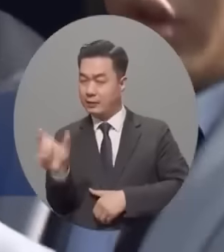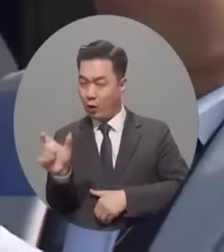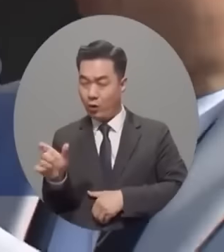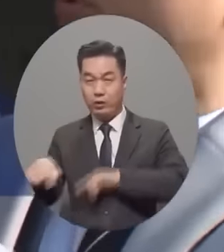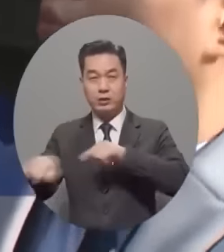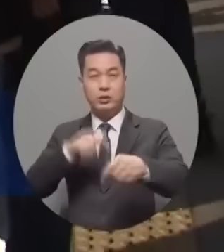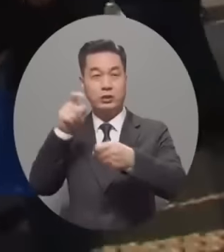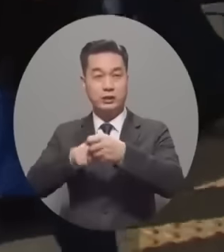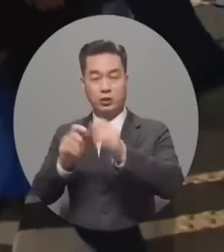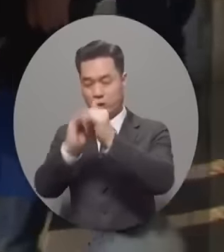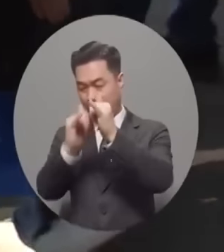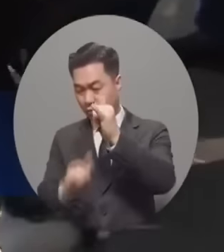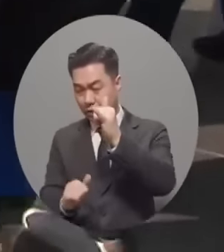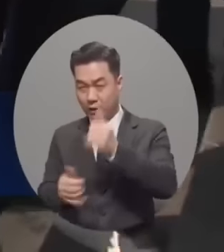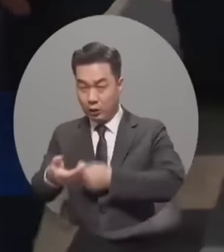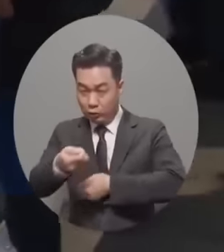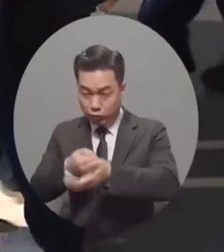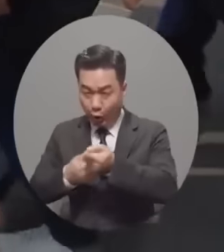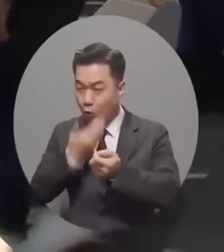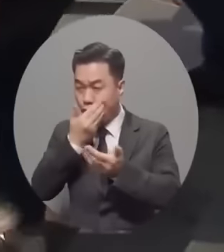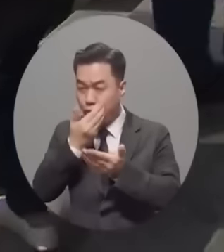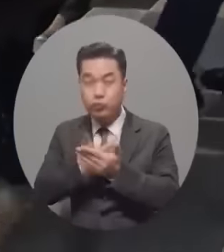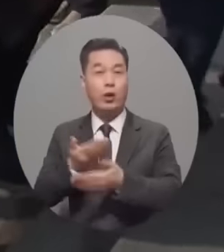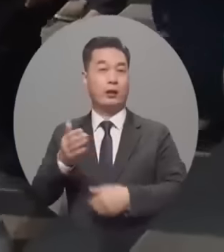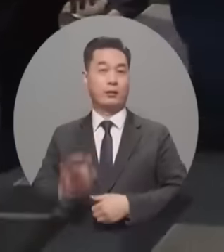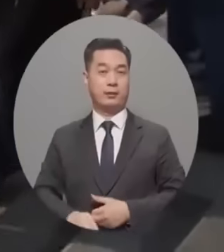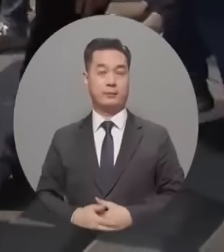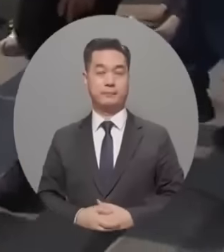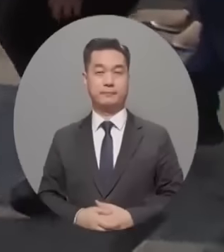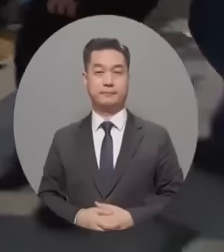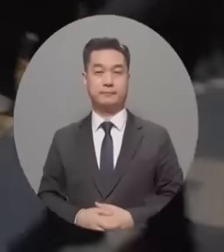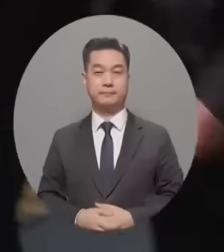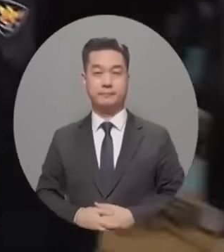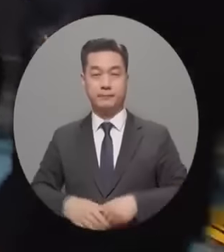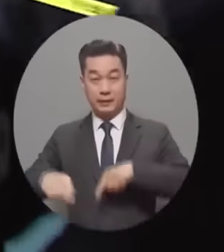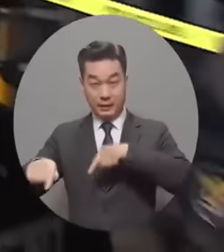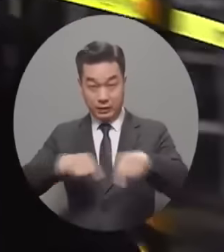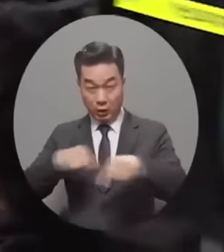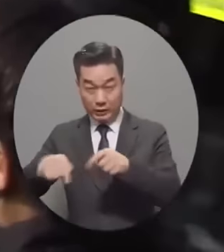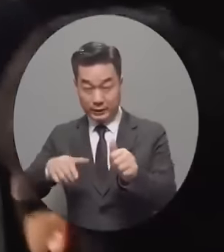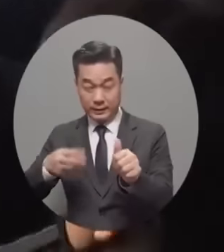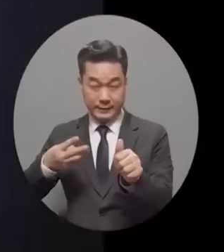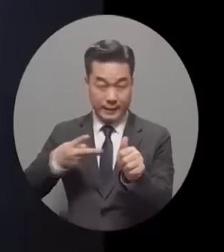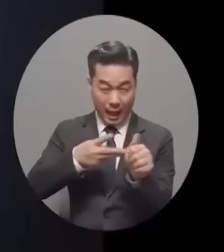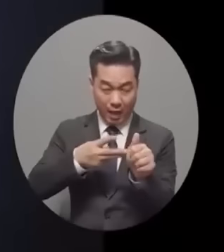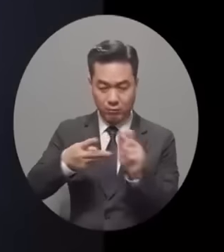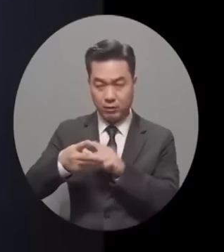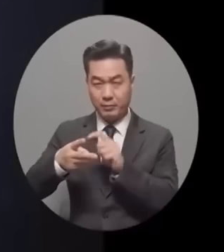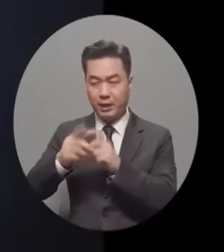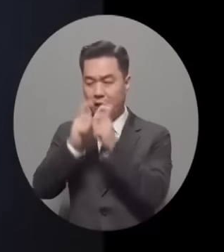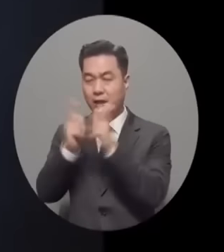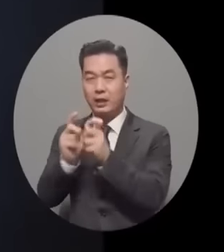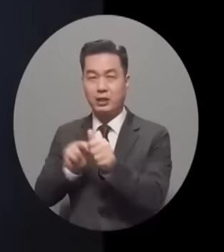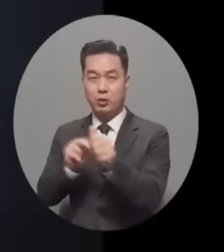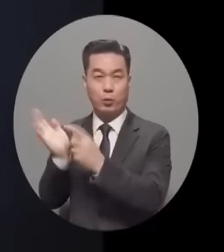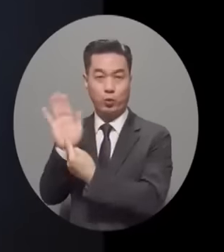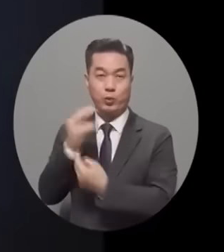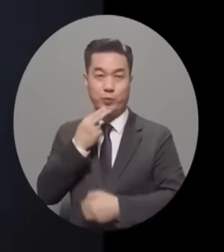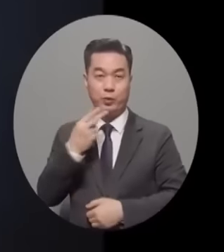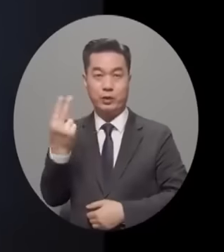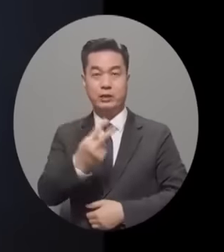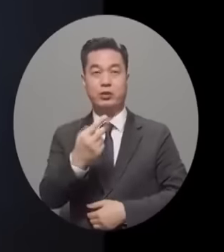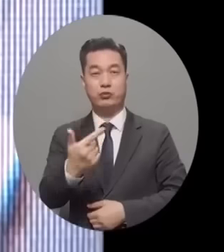커리어를 추적을 해나갈 필요가 있고 그런 것들이. 정치 테러범에 대한 신상 공개도 없었습니다. 지난 2006년